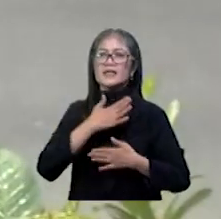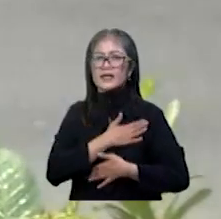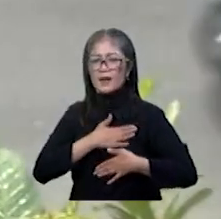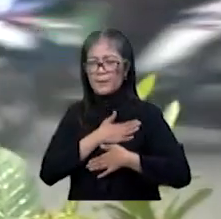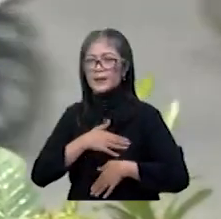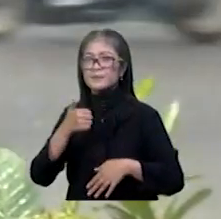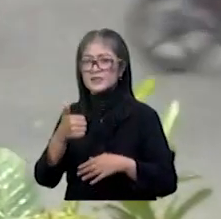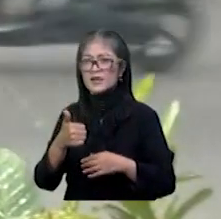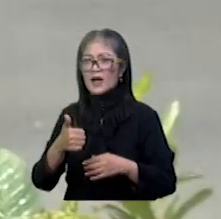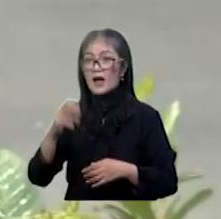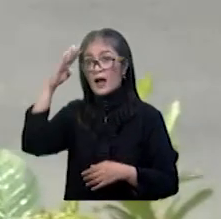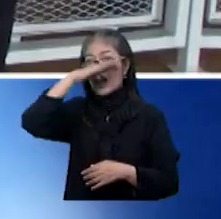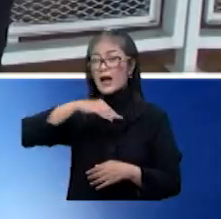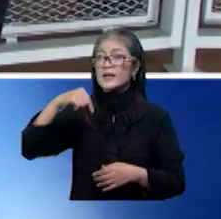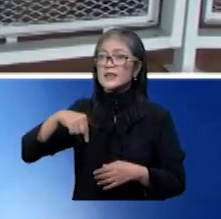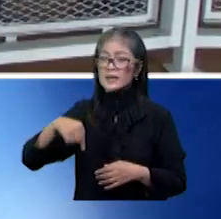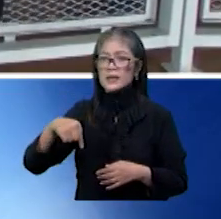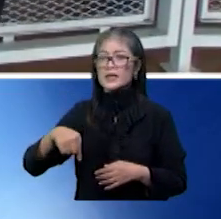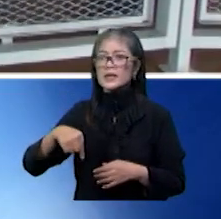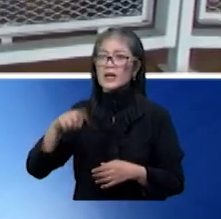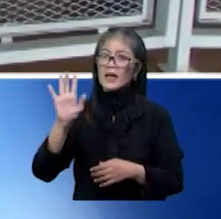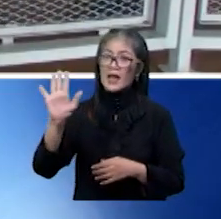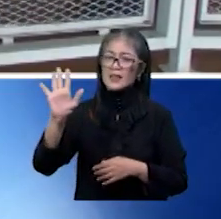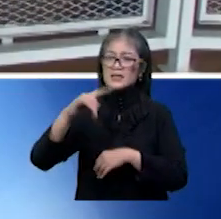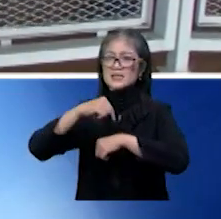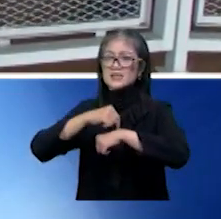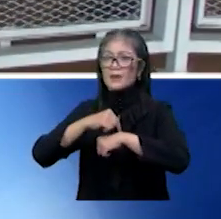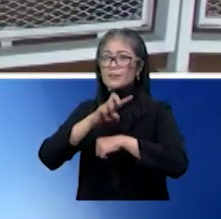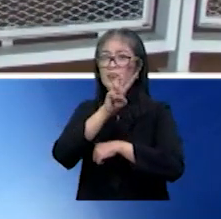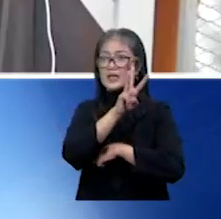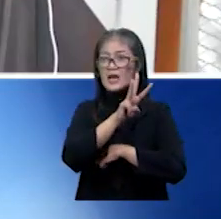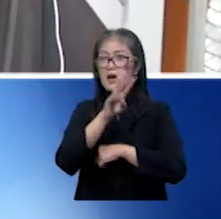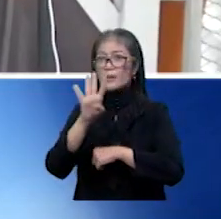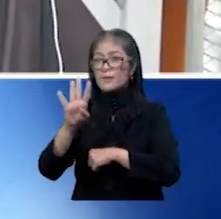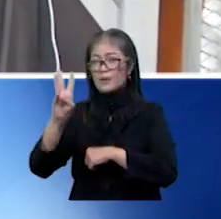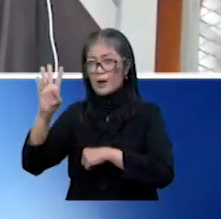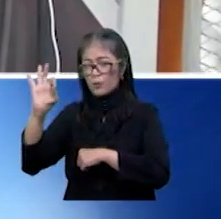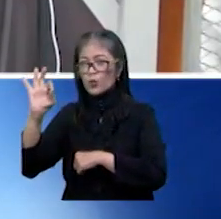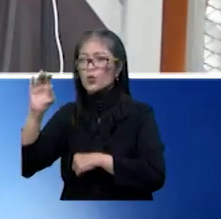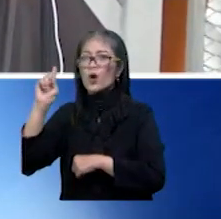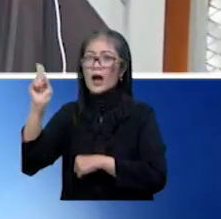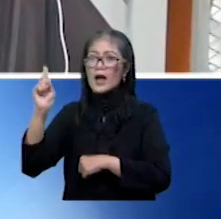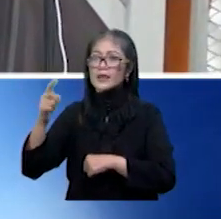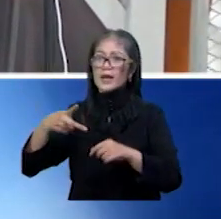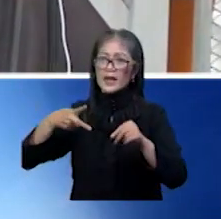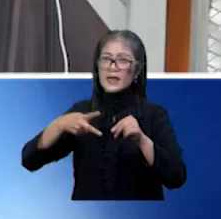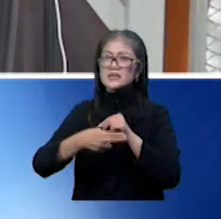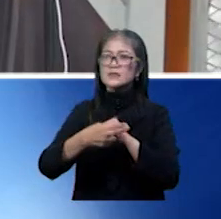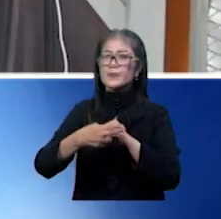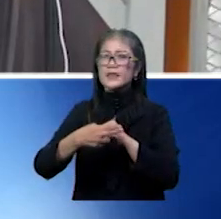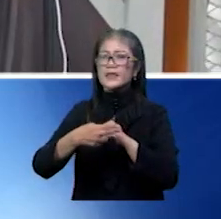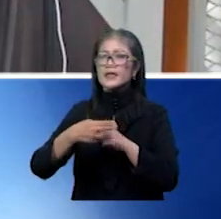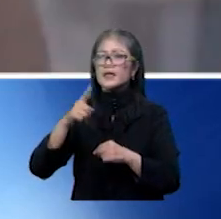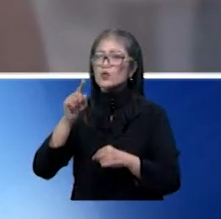rencananya yaitu hari Selasa pada pukul 15.30 rencana Skywalk ini akan diresmikan untuk diberikan kepada masyarakat